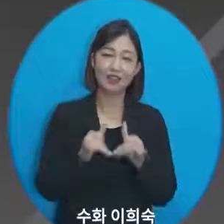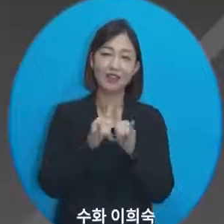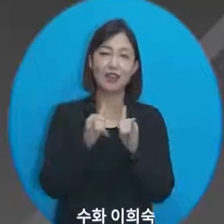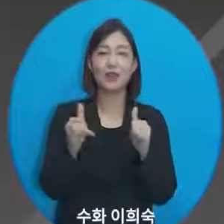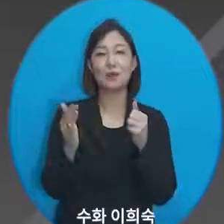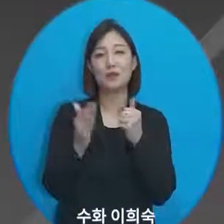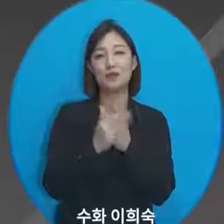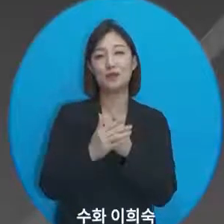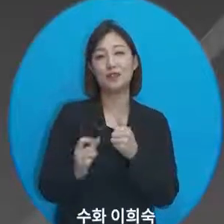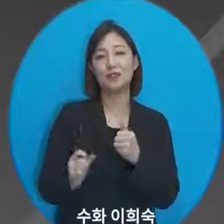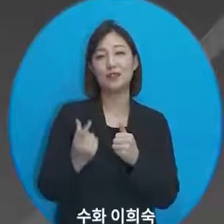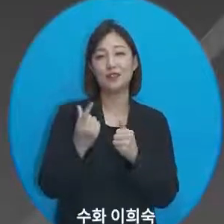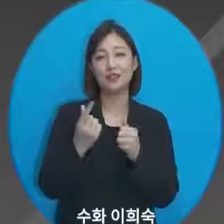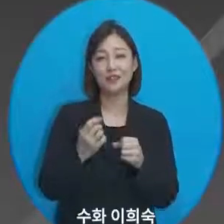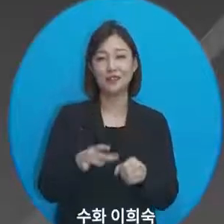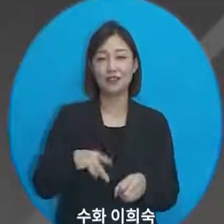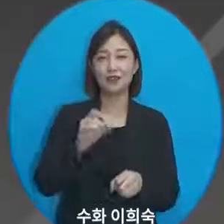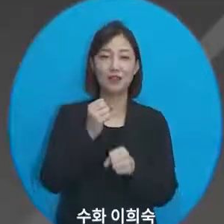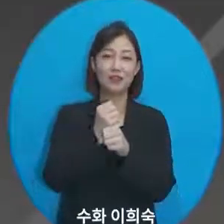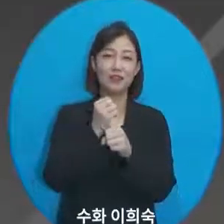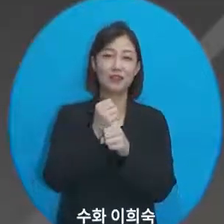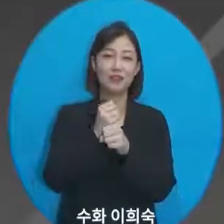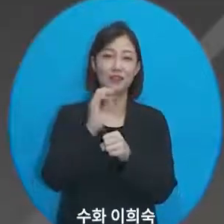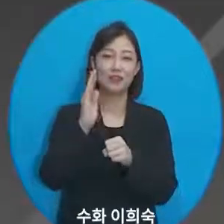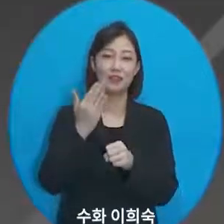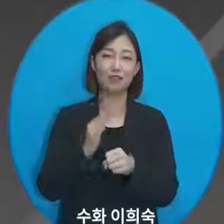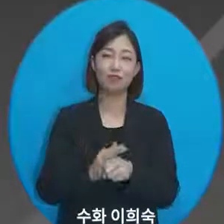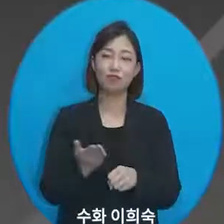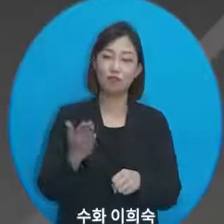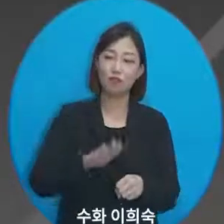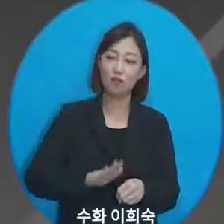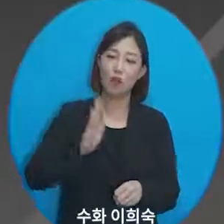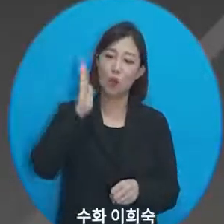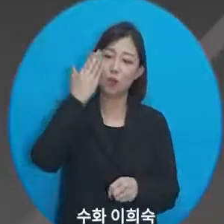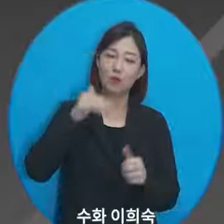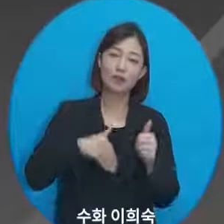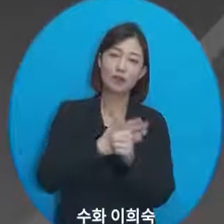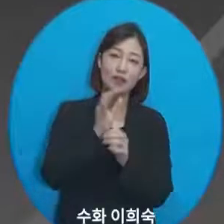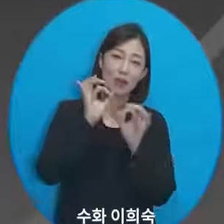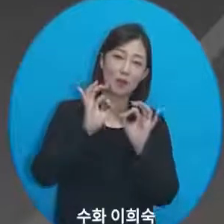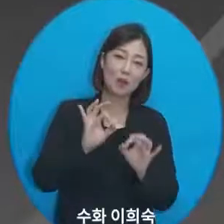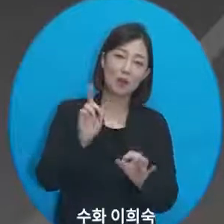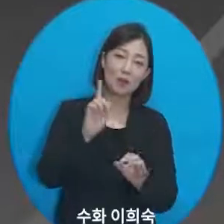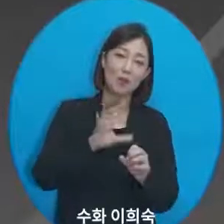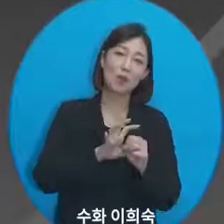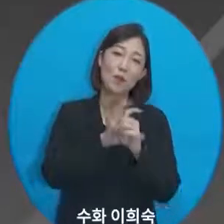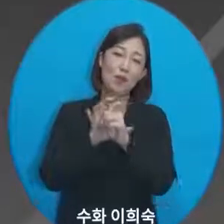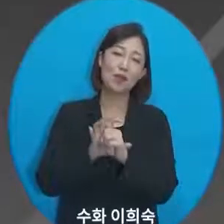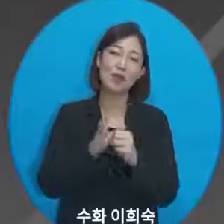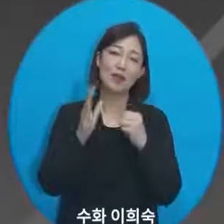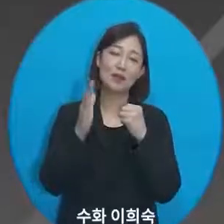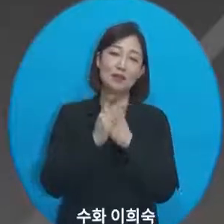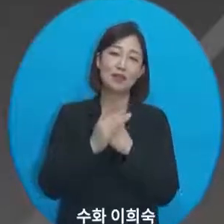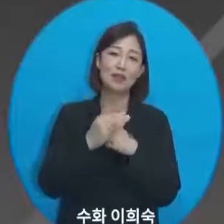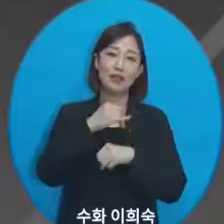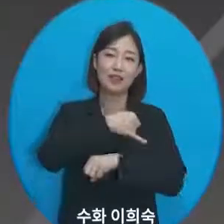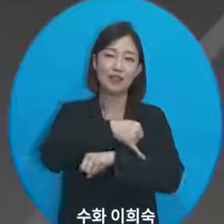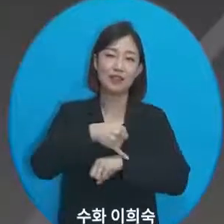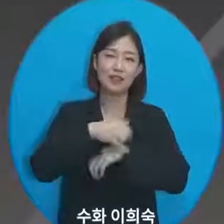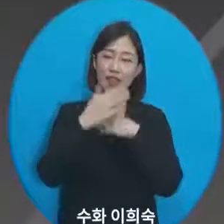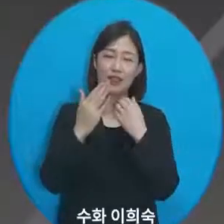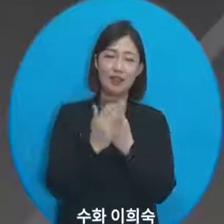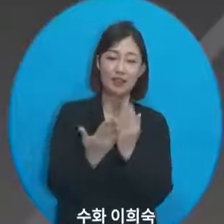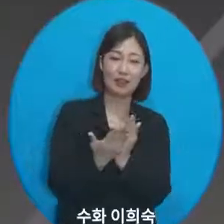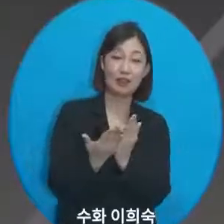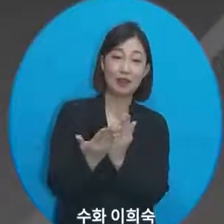지금과 같은 코로나19 상황에선 굉장히 사회적 거리를 내부 공간 속에서 확보하는데 굉장히 유리할 수 있다는